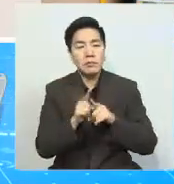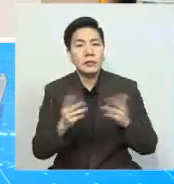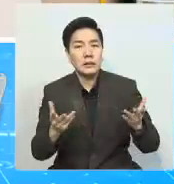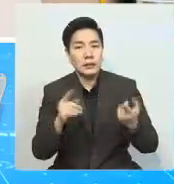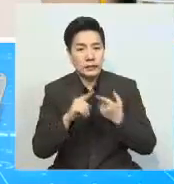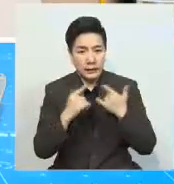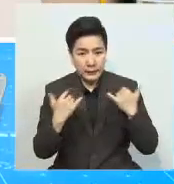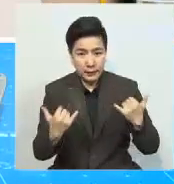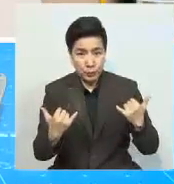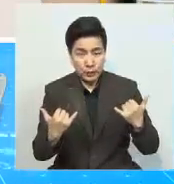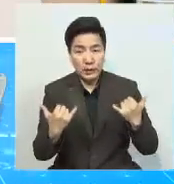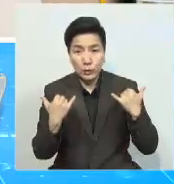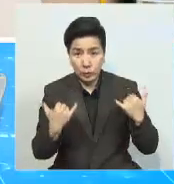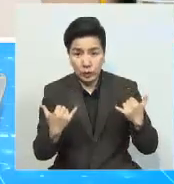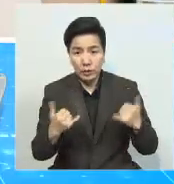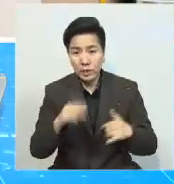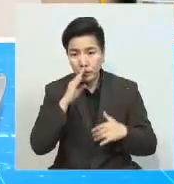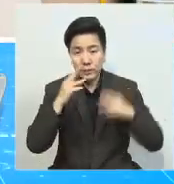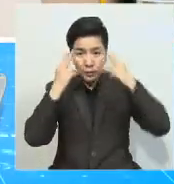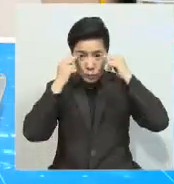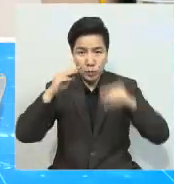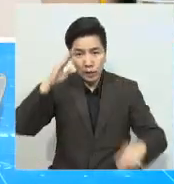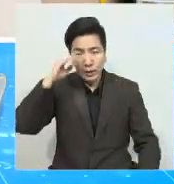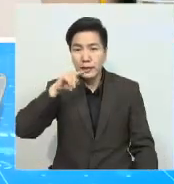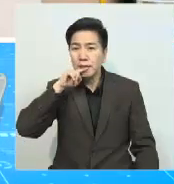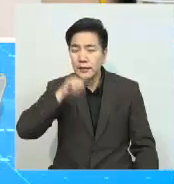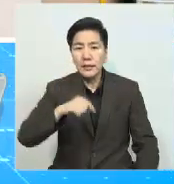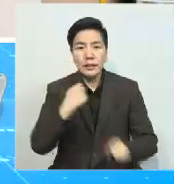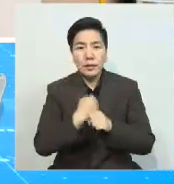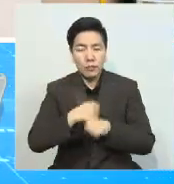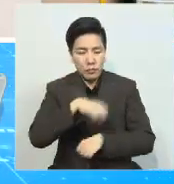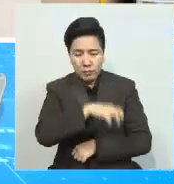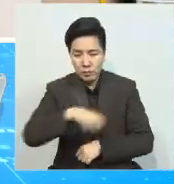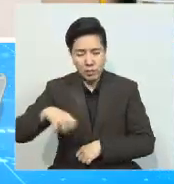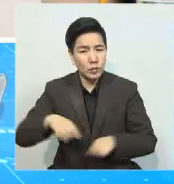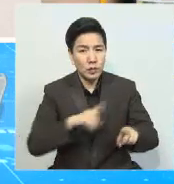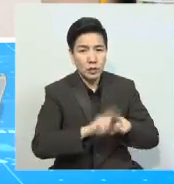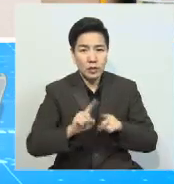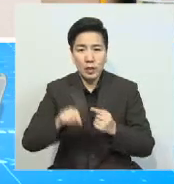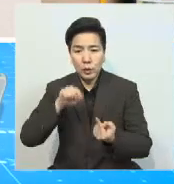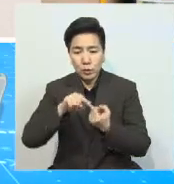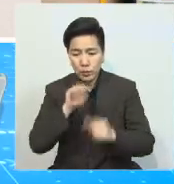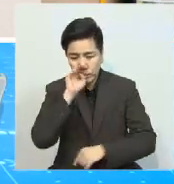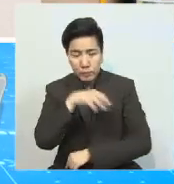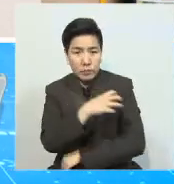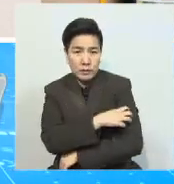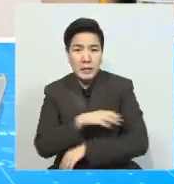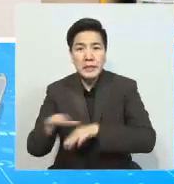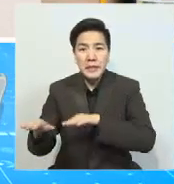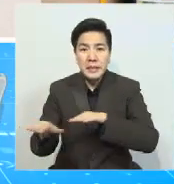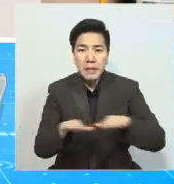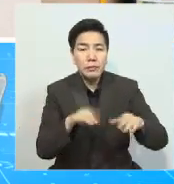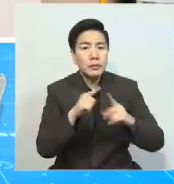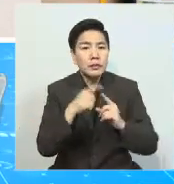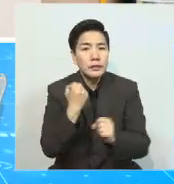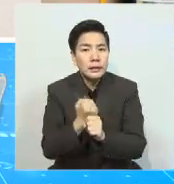พราะนั้นวันนี้ก็ท่านนายกเองวันนี้ท่านก็สั่งให้ทางทุกหน่วยงานโดยเฉพาะกรุงเทพมหานครเองเตรียมในเ